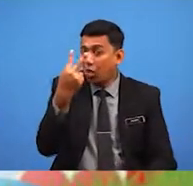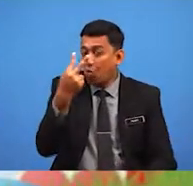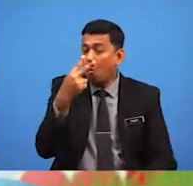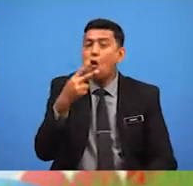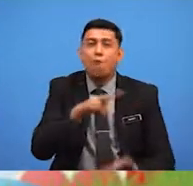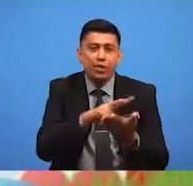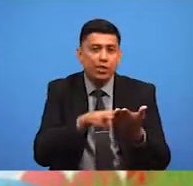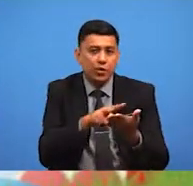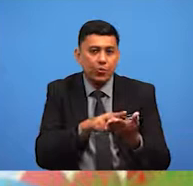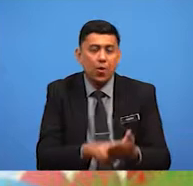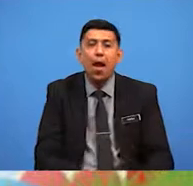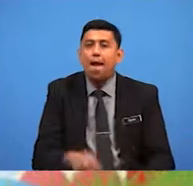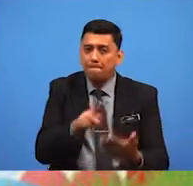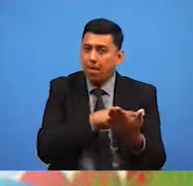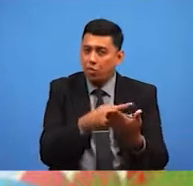Dua Kerat Nasihat.